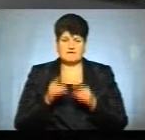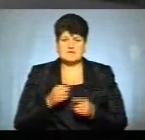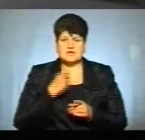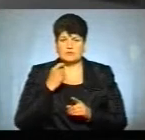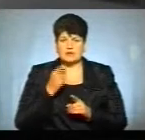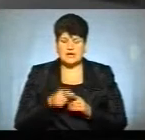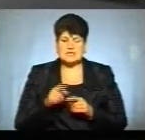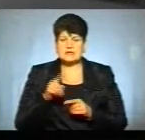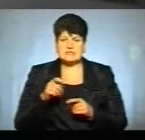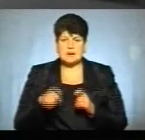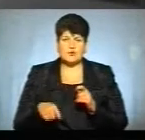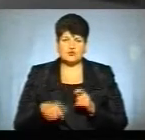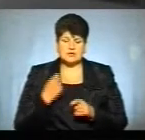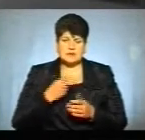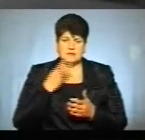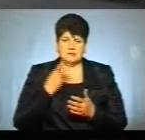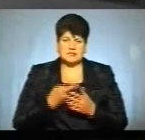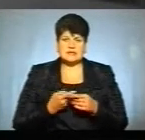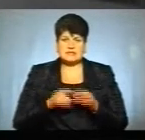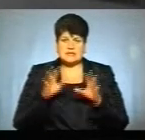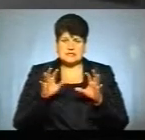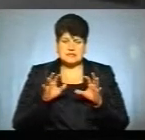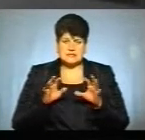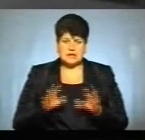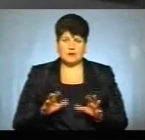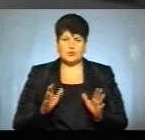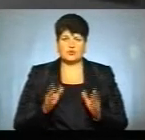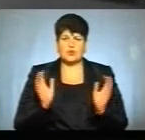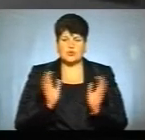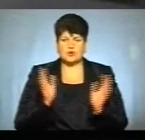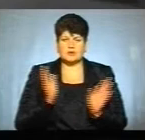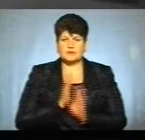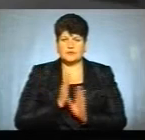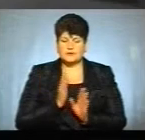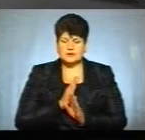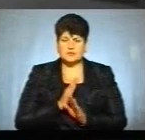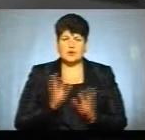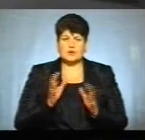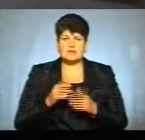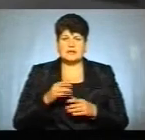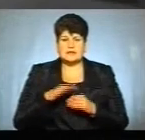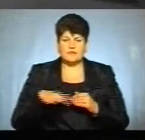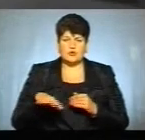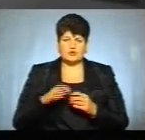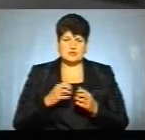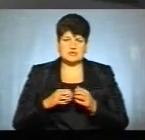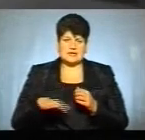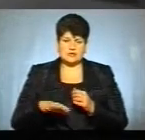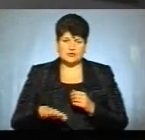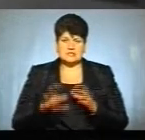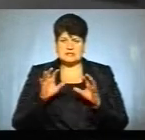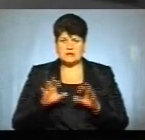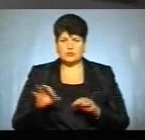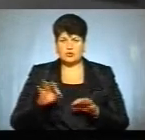Відповідальність за порушення, які передбачені. Цей закон про охорону атмосферного повітря, це закон про охорону навколишнього природного середовища, закон